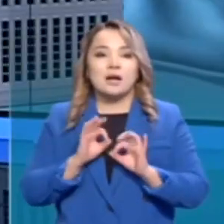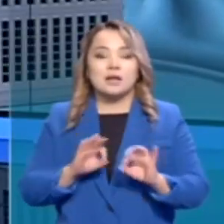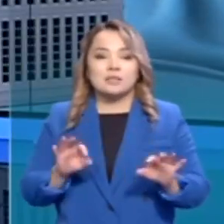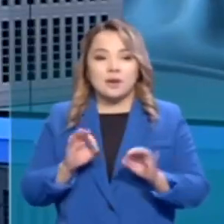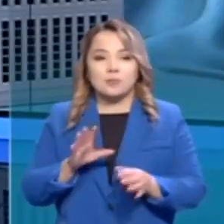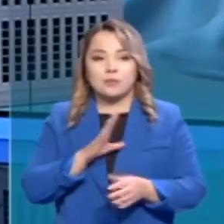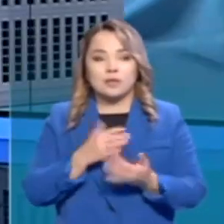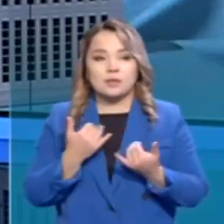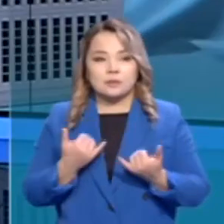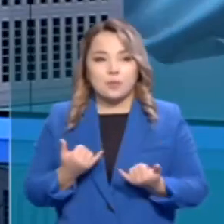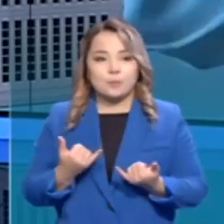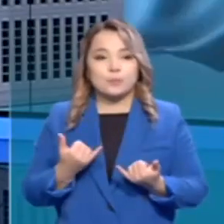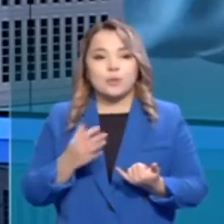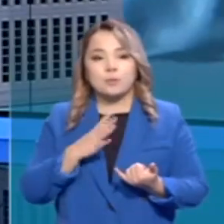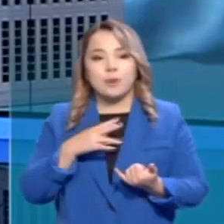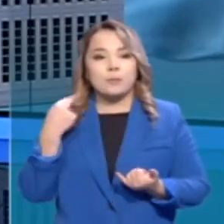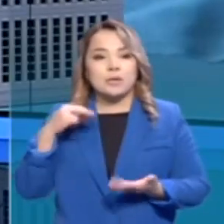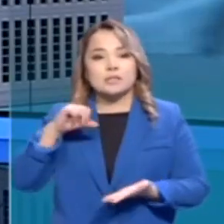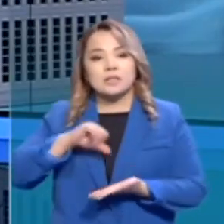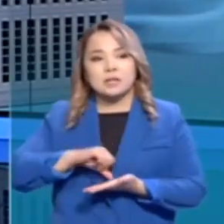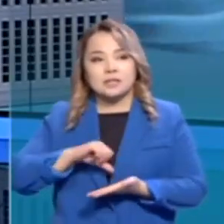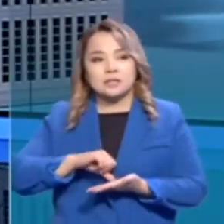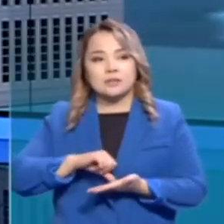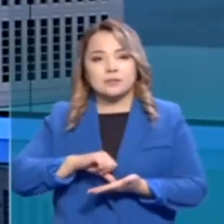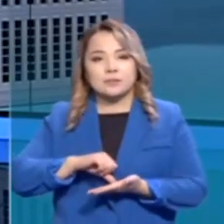аңдатпанымызда айтқанымыздай, бүгін президент